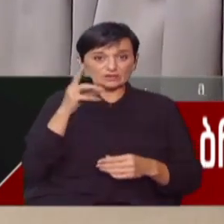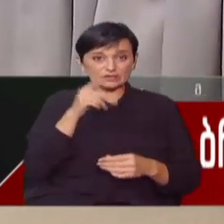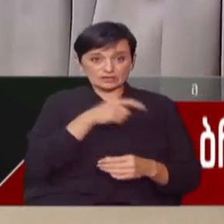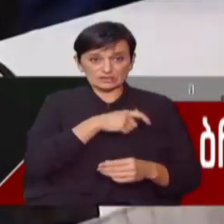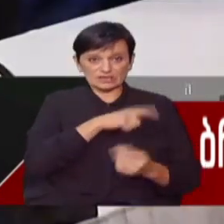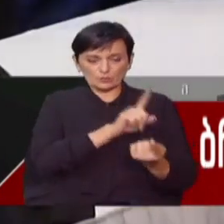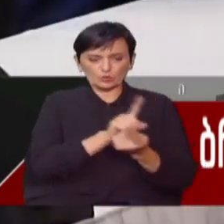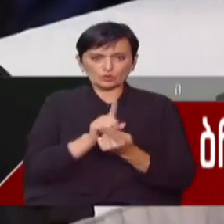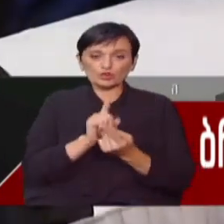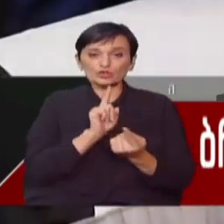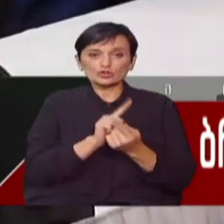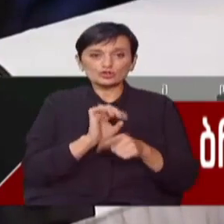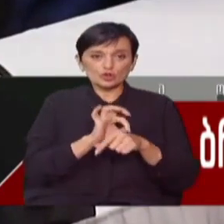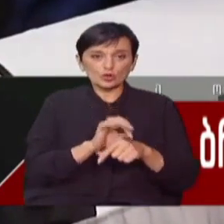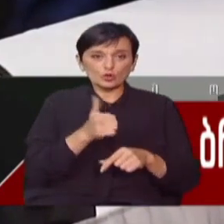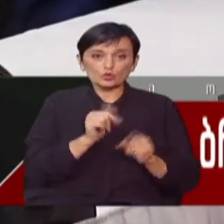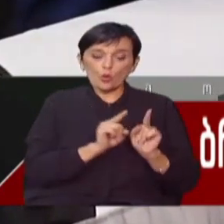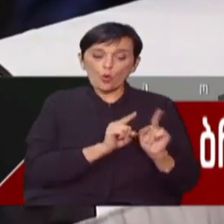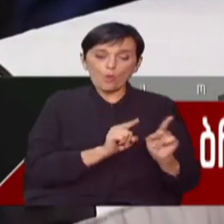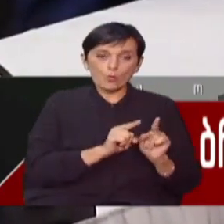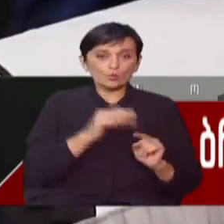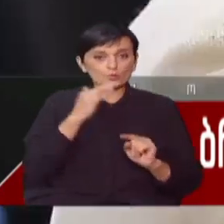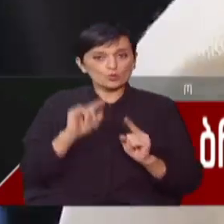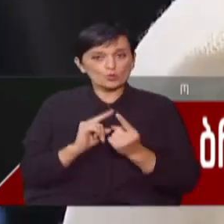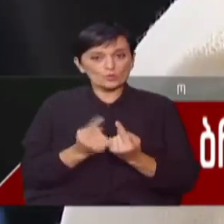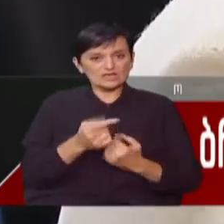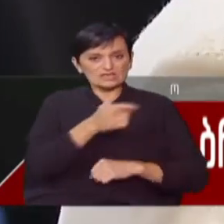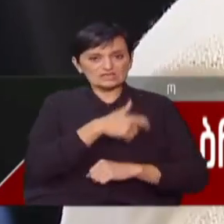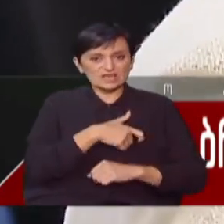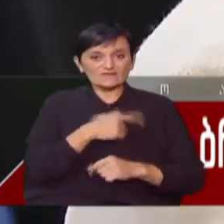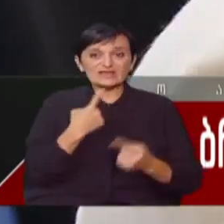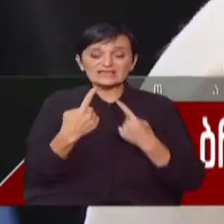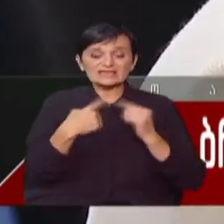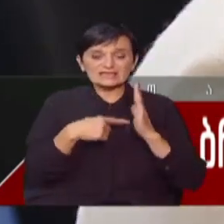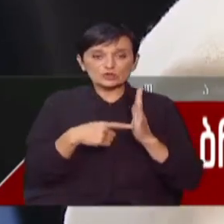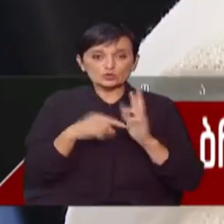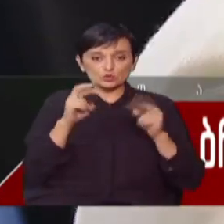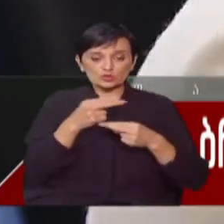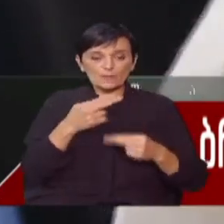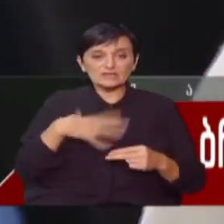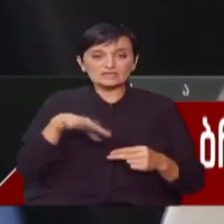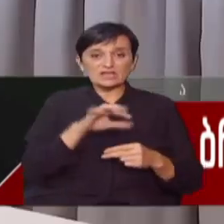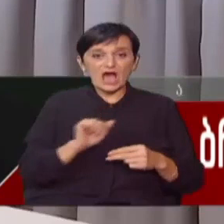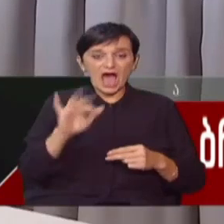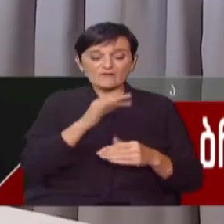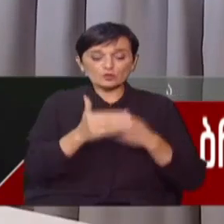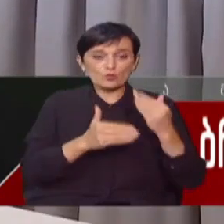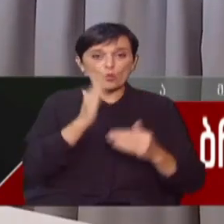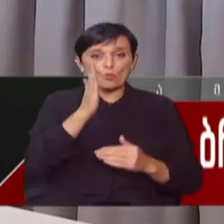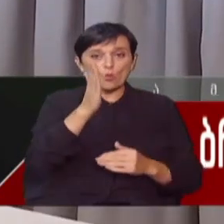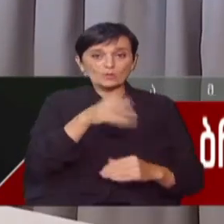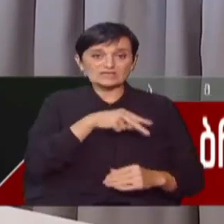დეპუტატებს შეხვდნენ. შეხვედრა გაიმართა როგორც ოპოზიციის, ასევე უმრავლესობის წევრებთან. დისკუსიის თემა იყო საქართველოს ევროპული პერსპექტივა და